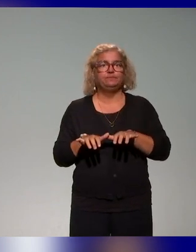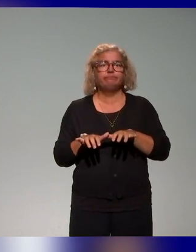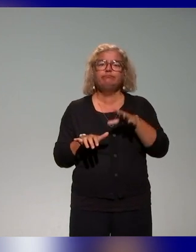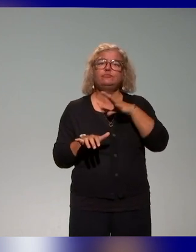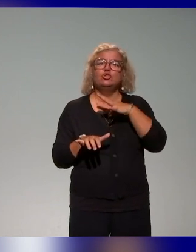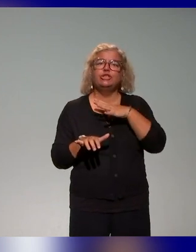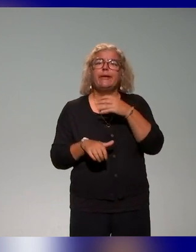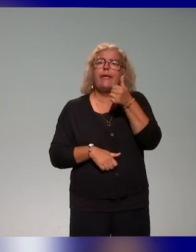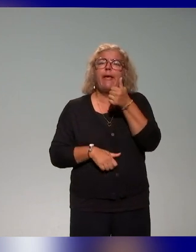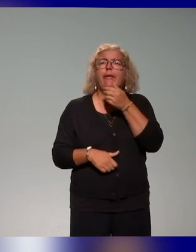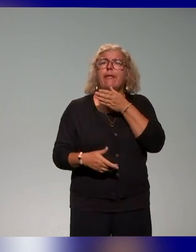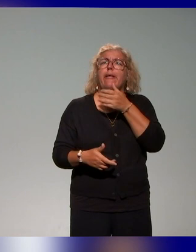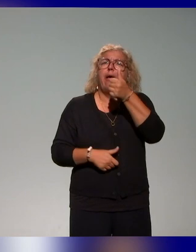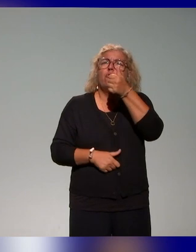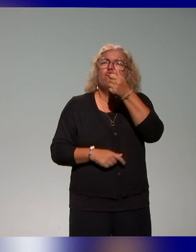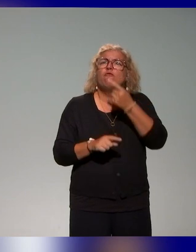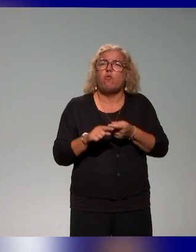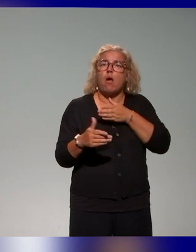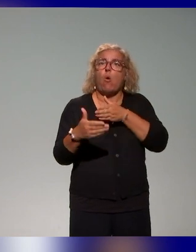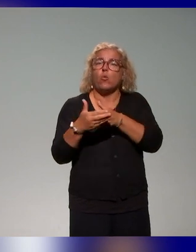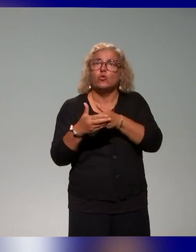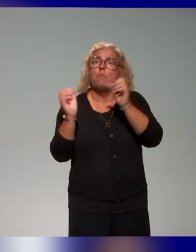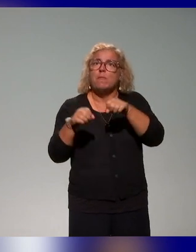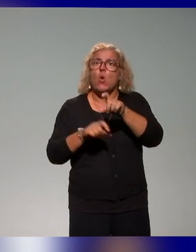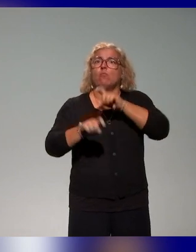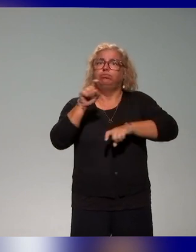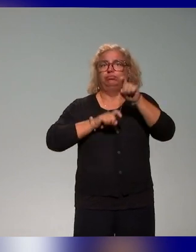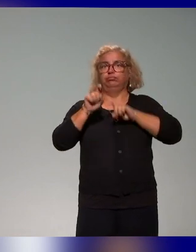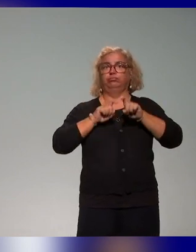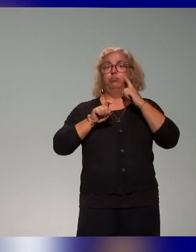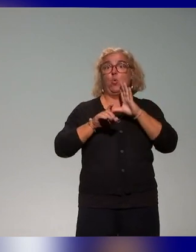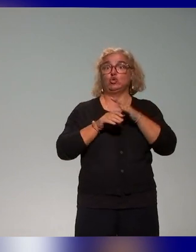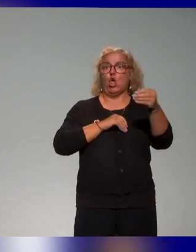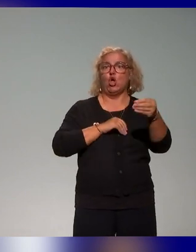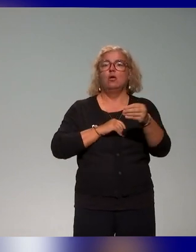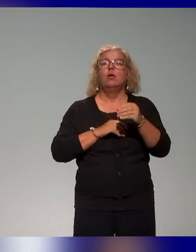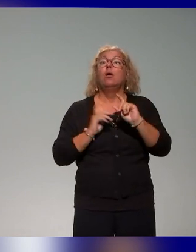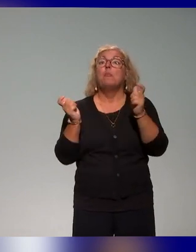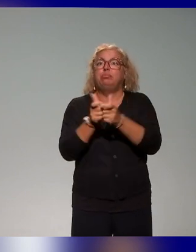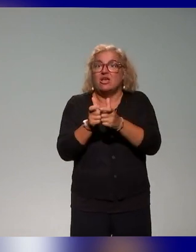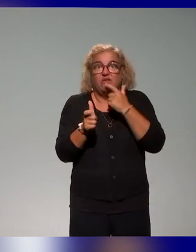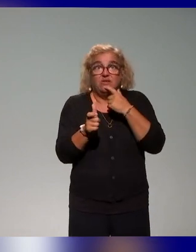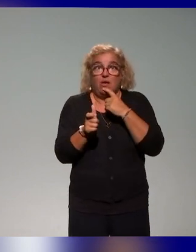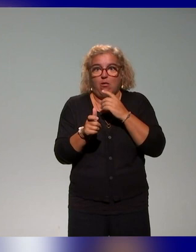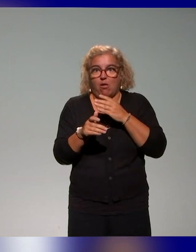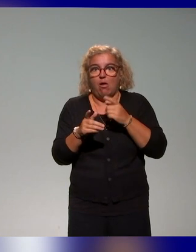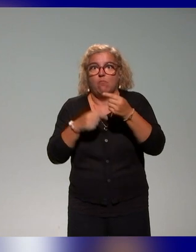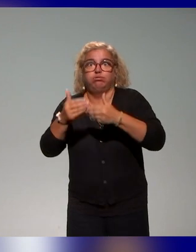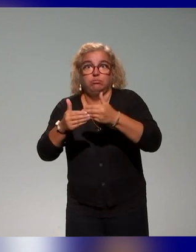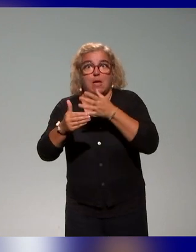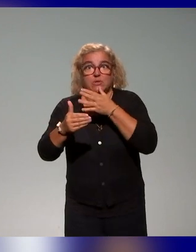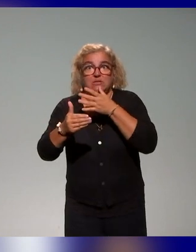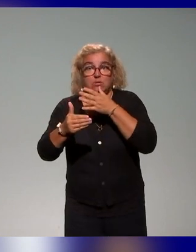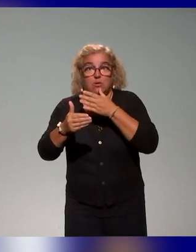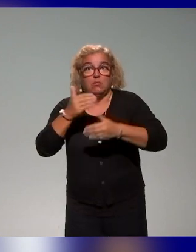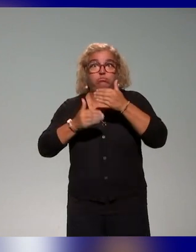crois que j'en ai rencontré un, et encore, il suffisait de repartir dans l'autre sens et on sortait du piège. Un vrai piège, vous êtes dedans et vous n'arrivez plus à en sortir. D'accord ? Donc